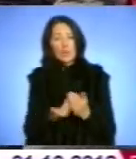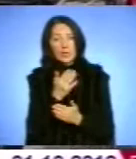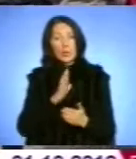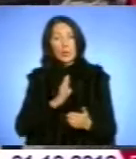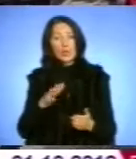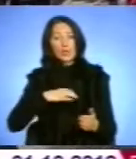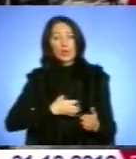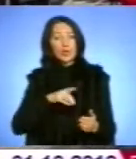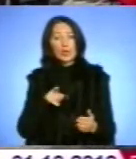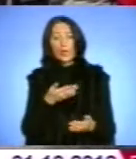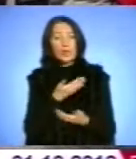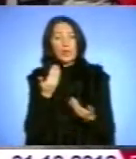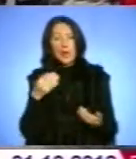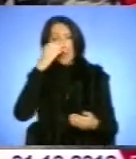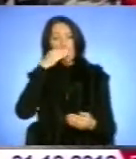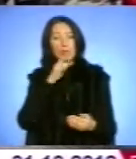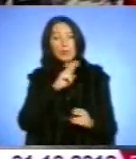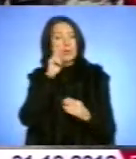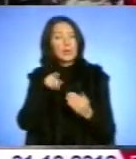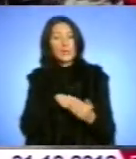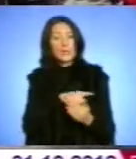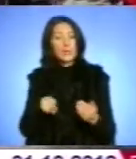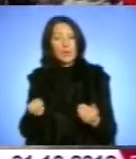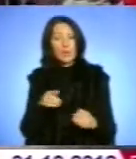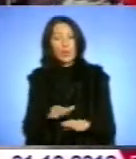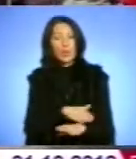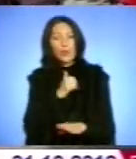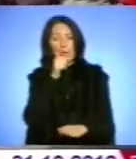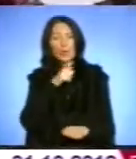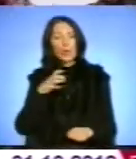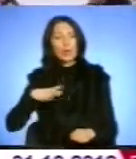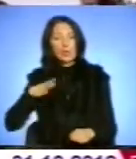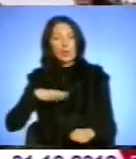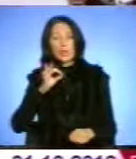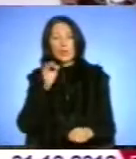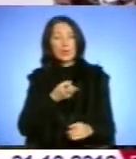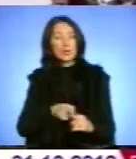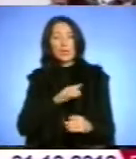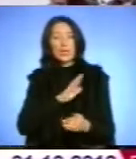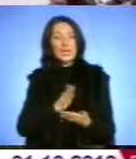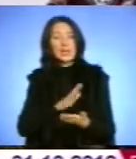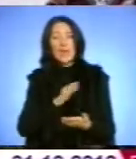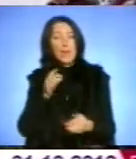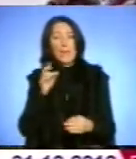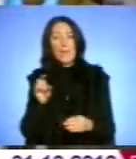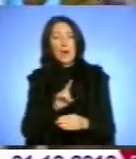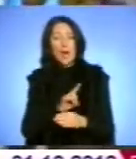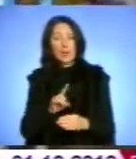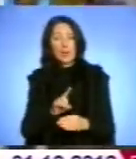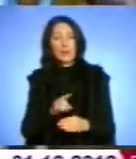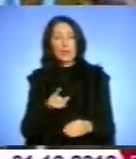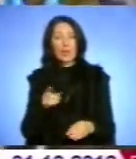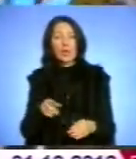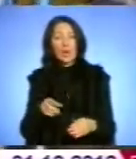вірив. Він довгі роки очікував, казав, що то є неправда. З нагоди свята біля пам'ятника братам Бойчукам